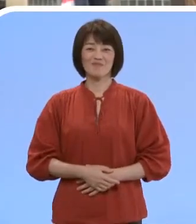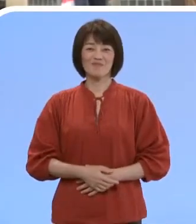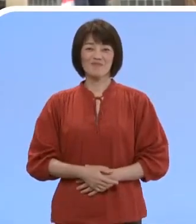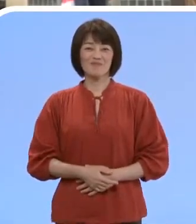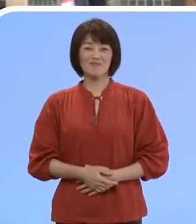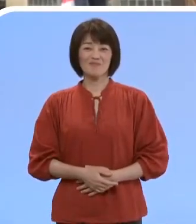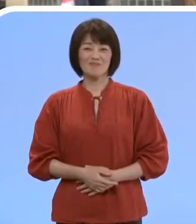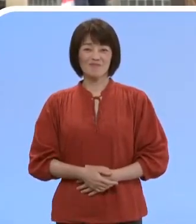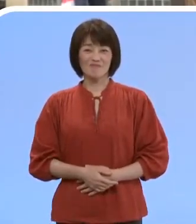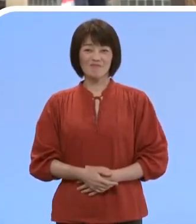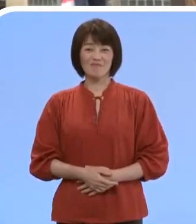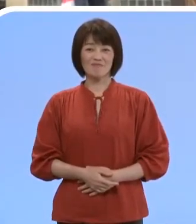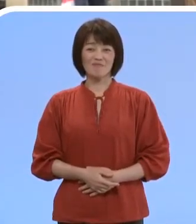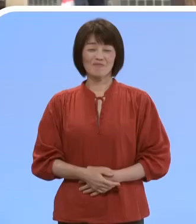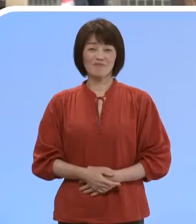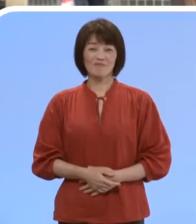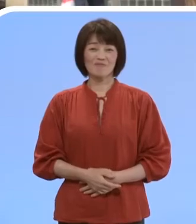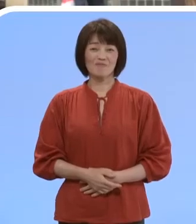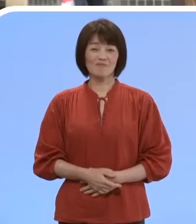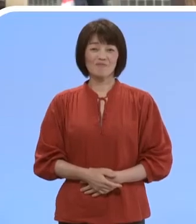う。